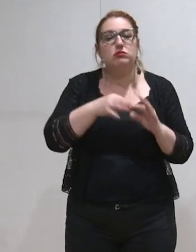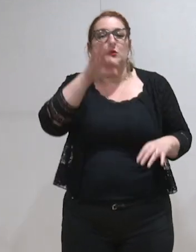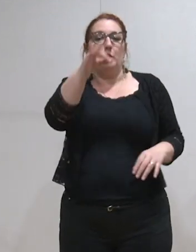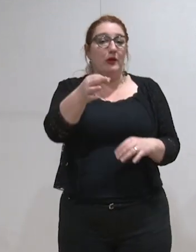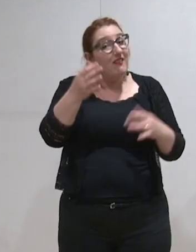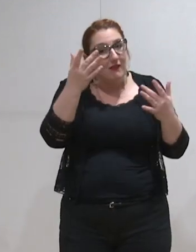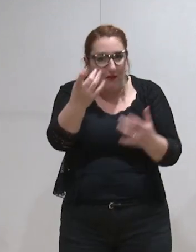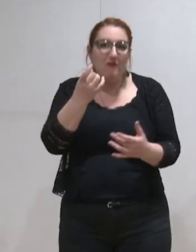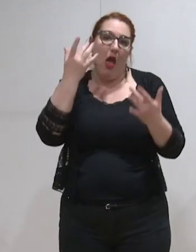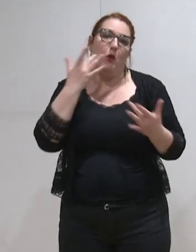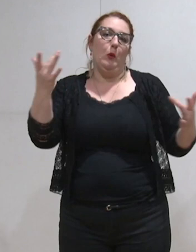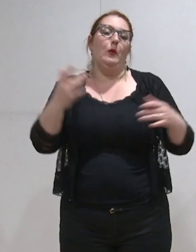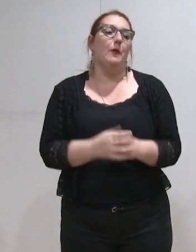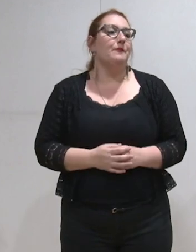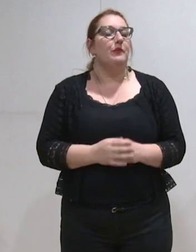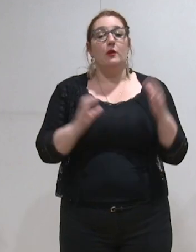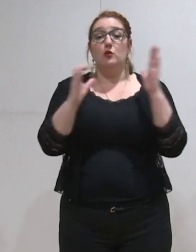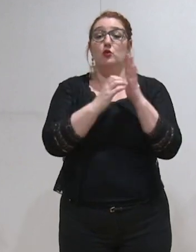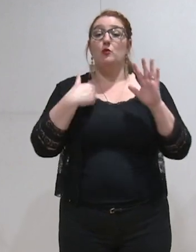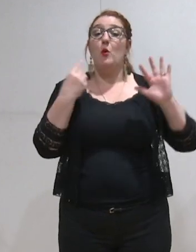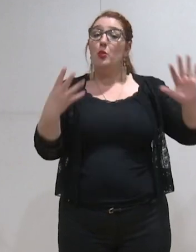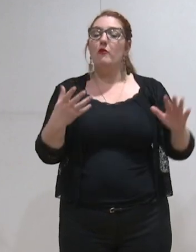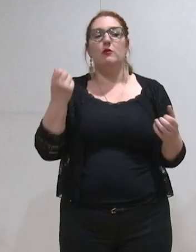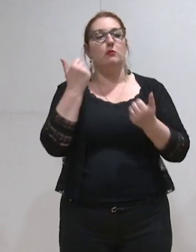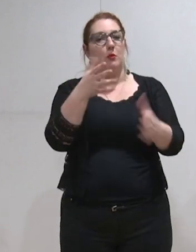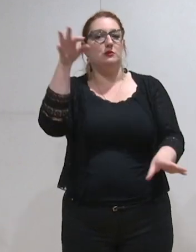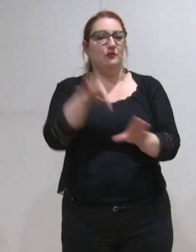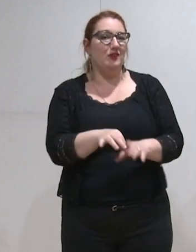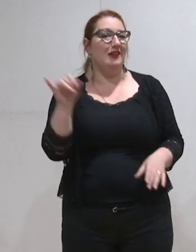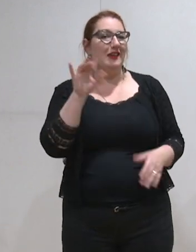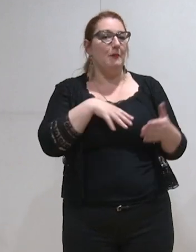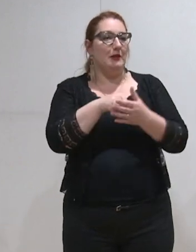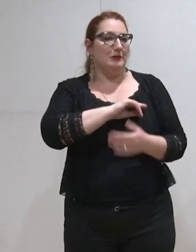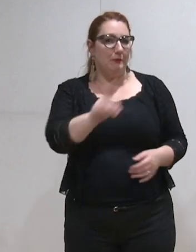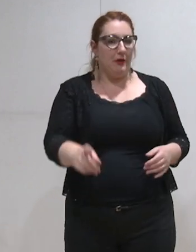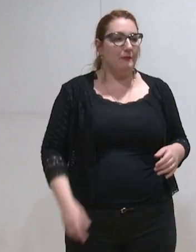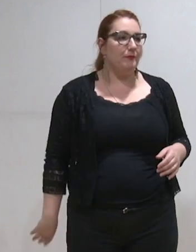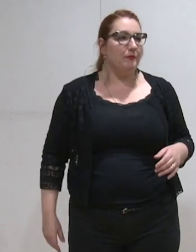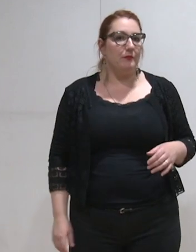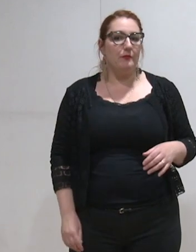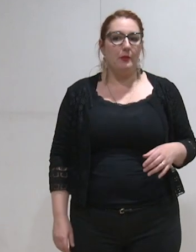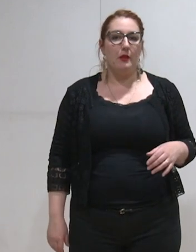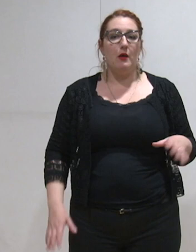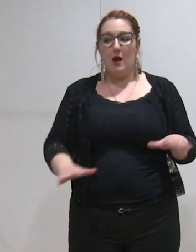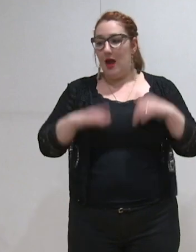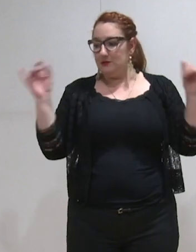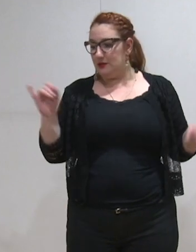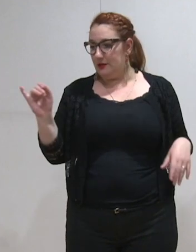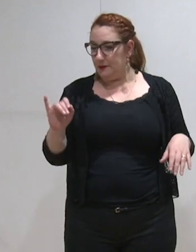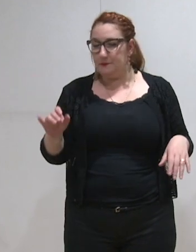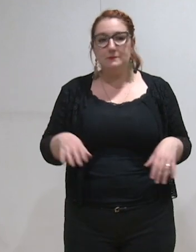territoire je mets donc cette délibération numéro 9 au voix qui ne prend pas part au vote qui